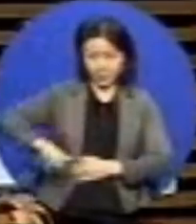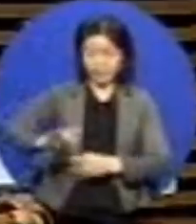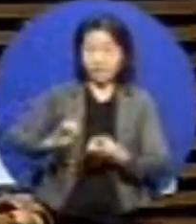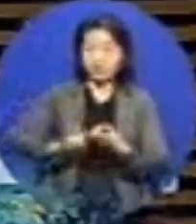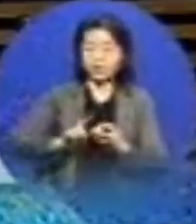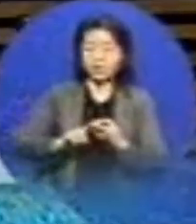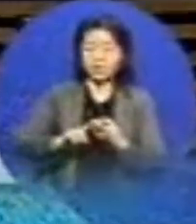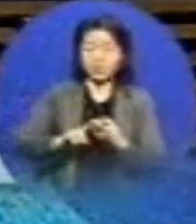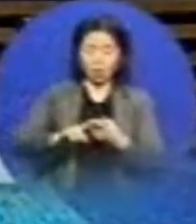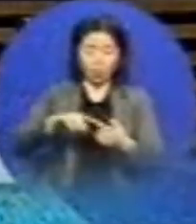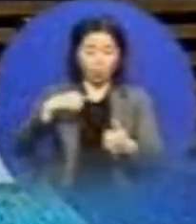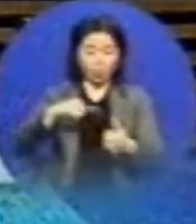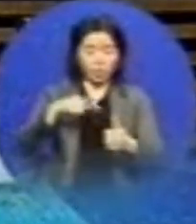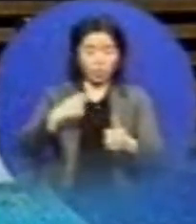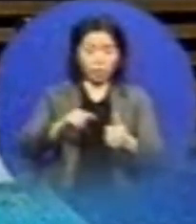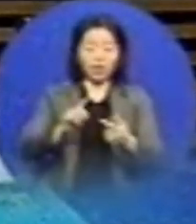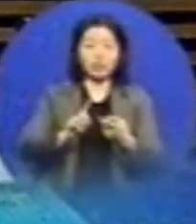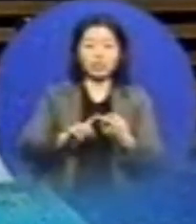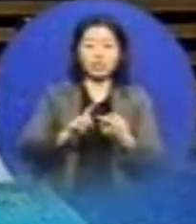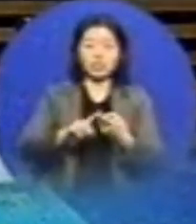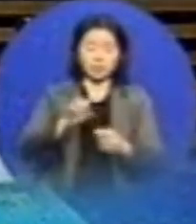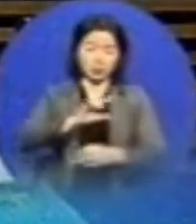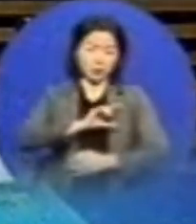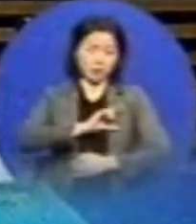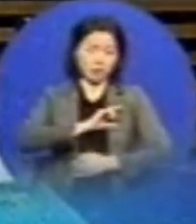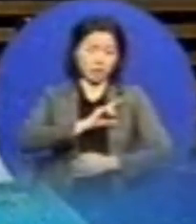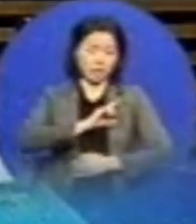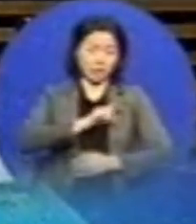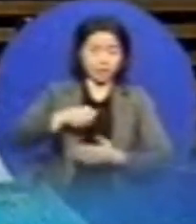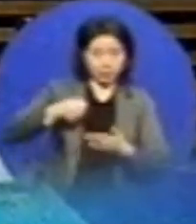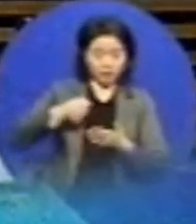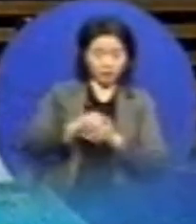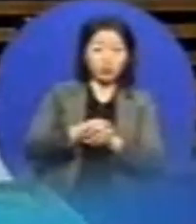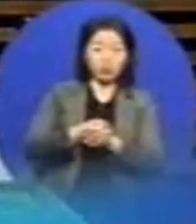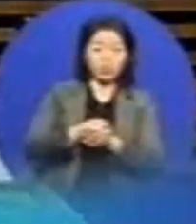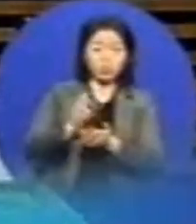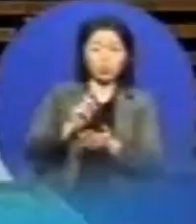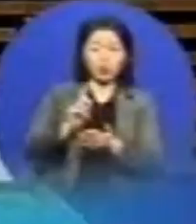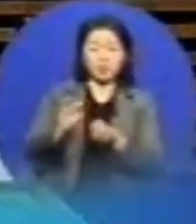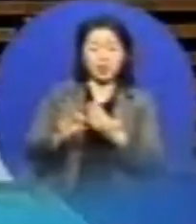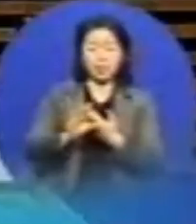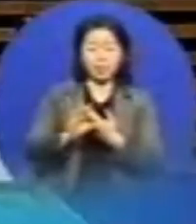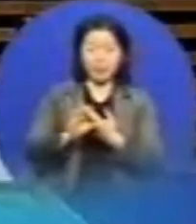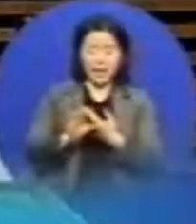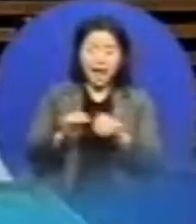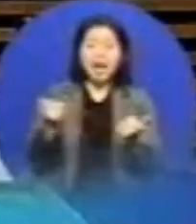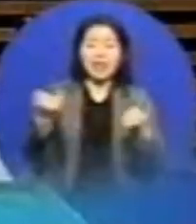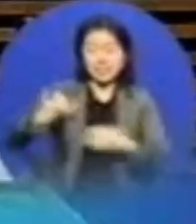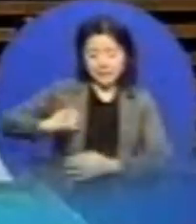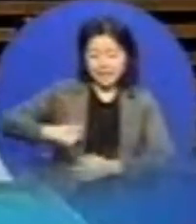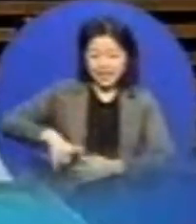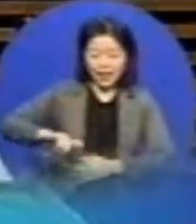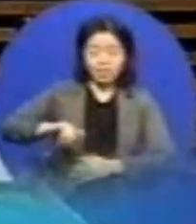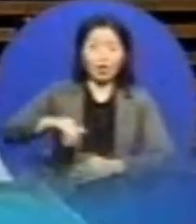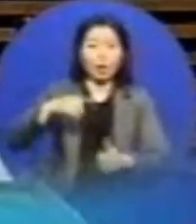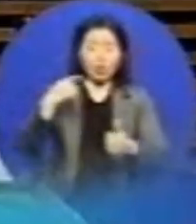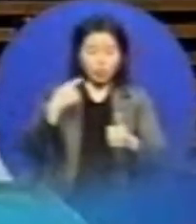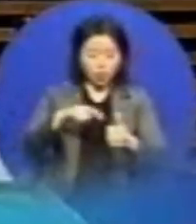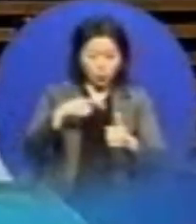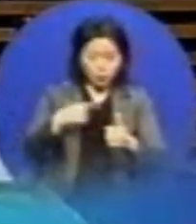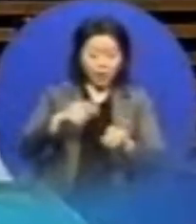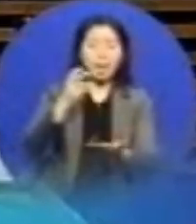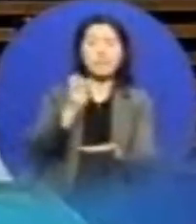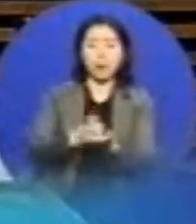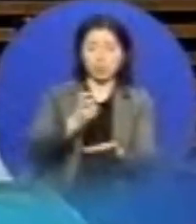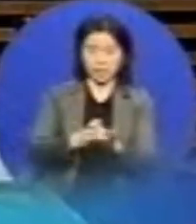교육하는 문제로 설교 하실때 제목을 정확이 를 자녀교육에 법칙 이런 제목으로 설교를 했다고